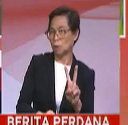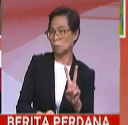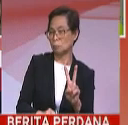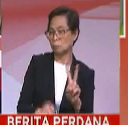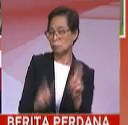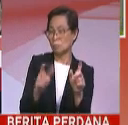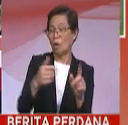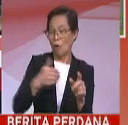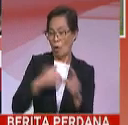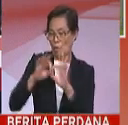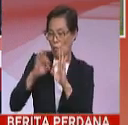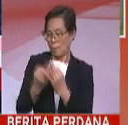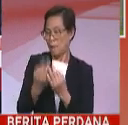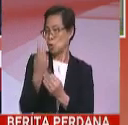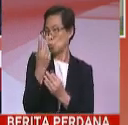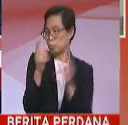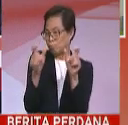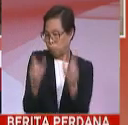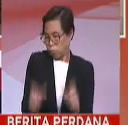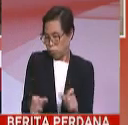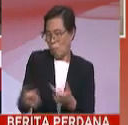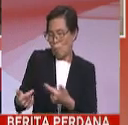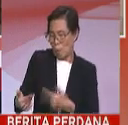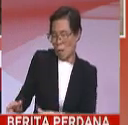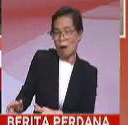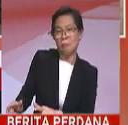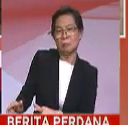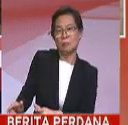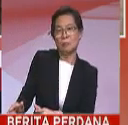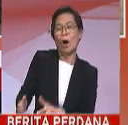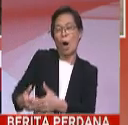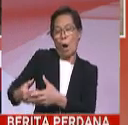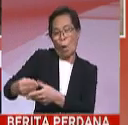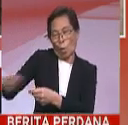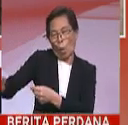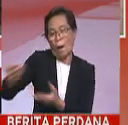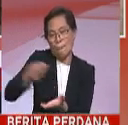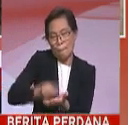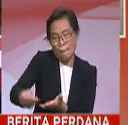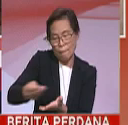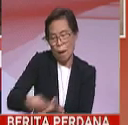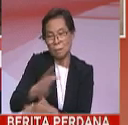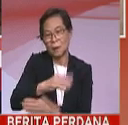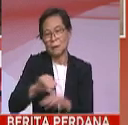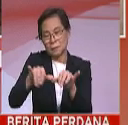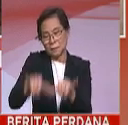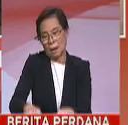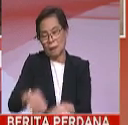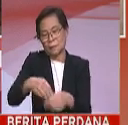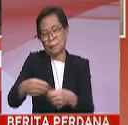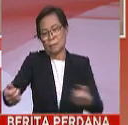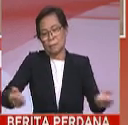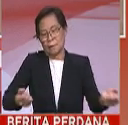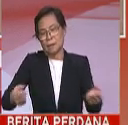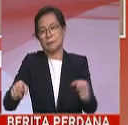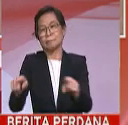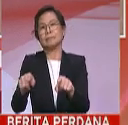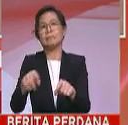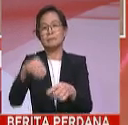hanya dua orang anggota isi rumah yang dibenarkan untuk keluar dan berada dalam kenderaan yang